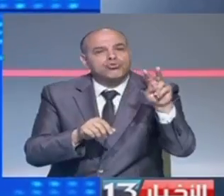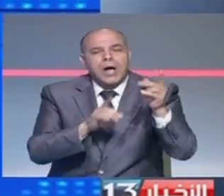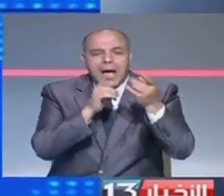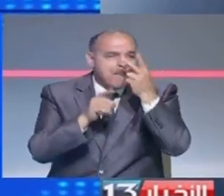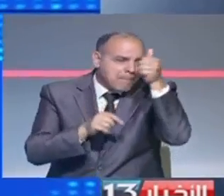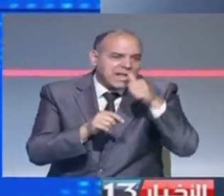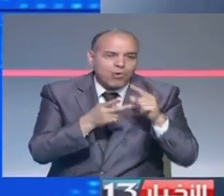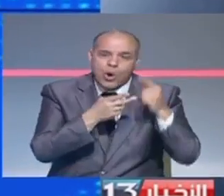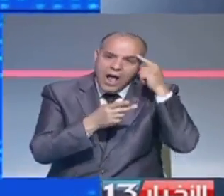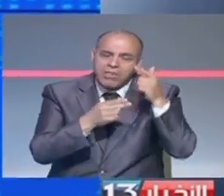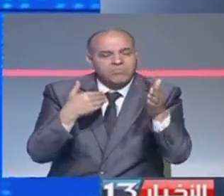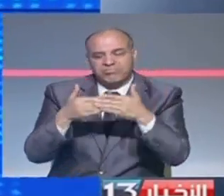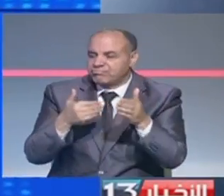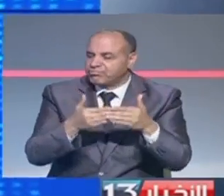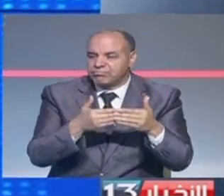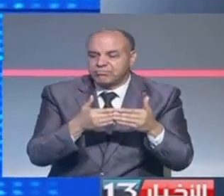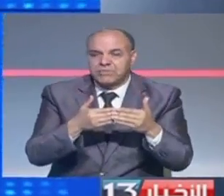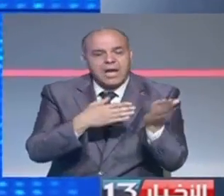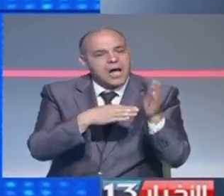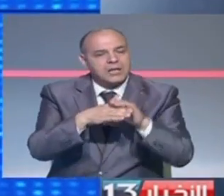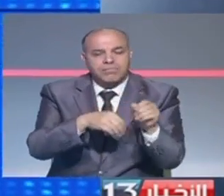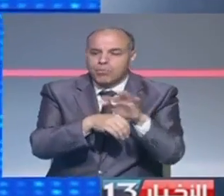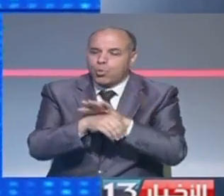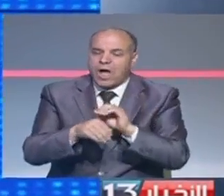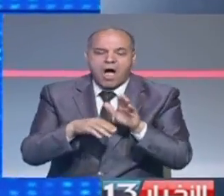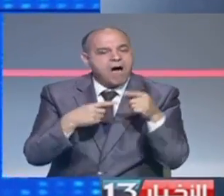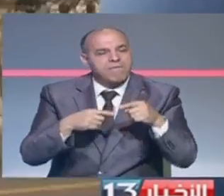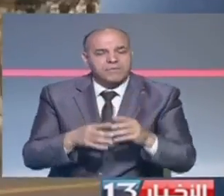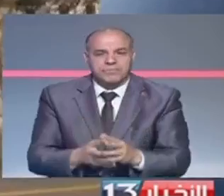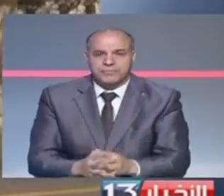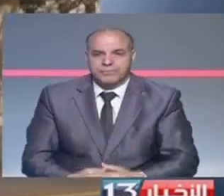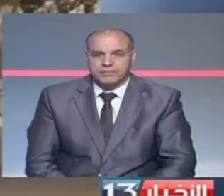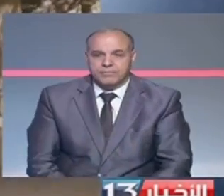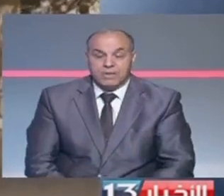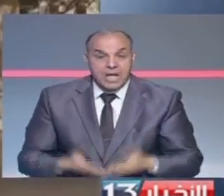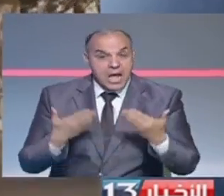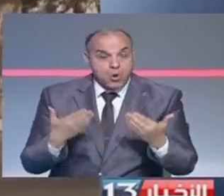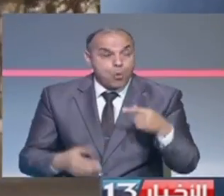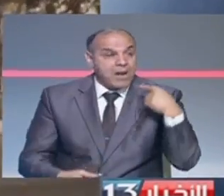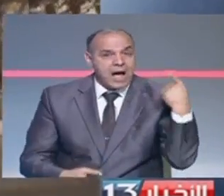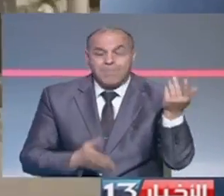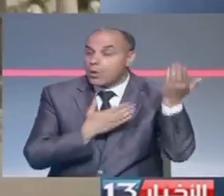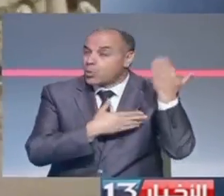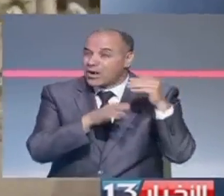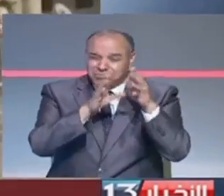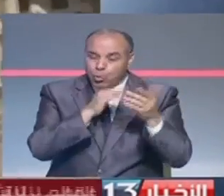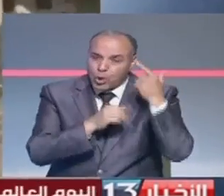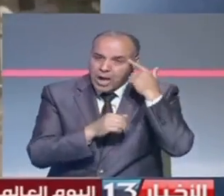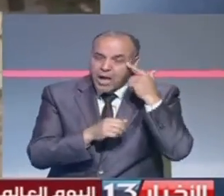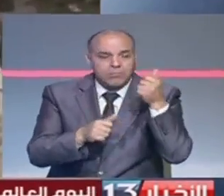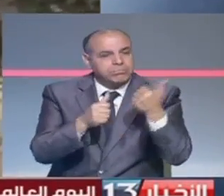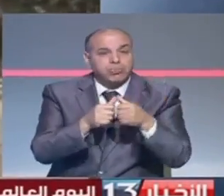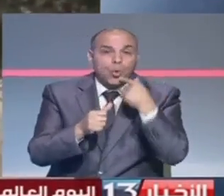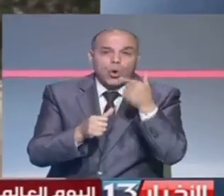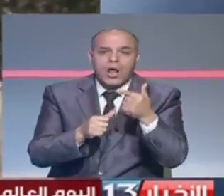التي اغلقت وقايه من وانا اليوم العالمي للتراث الذي تخليده